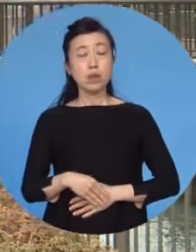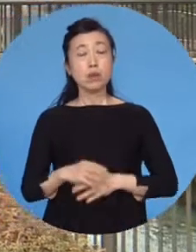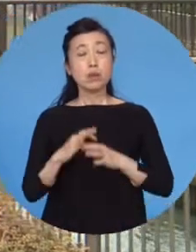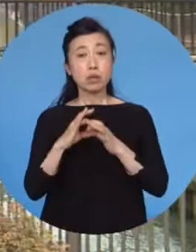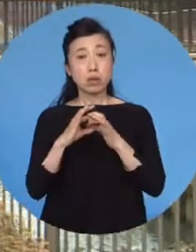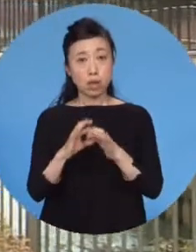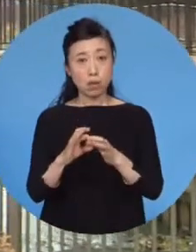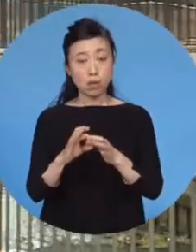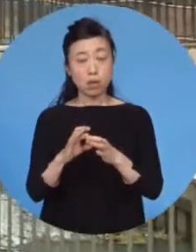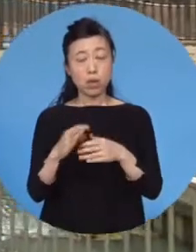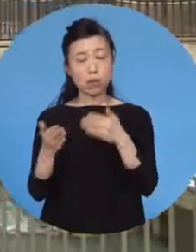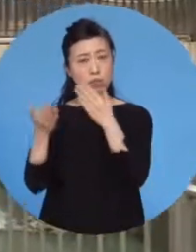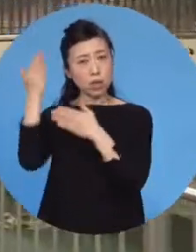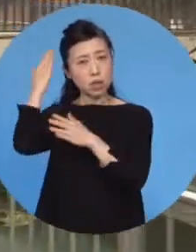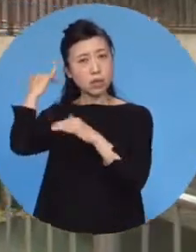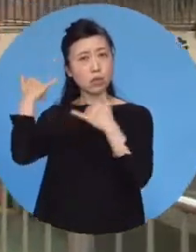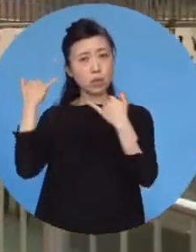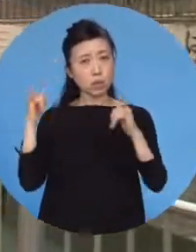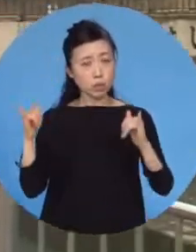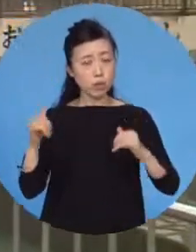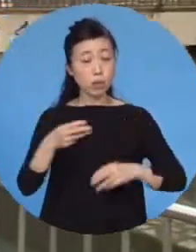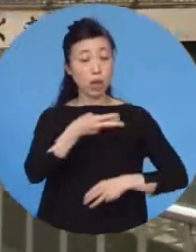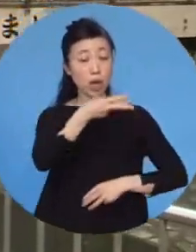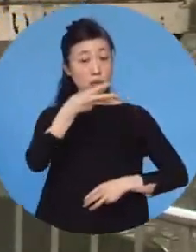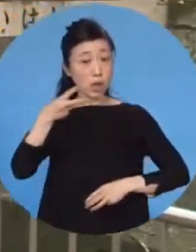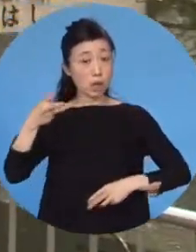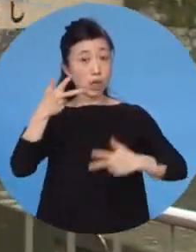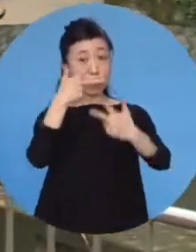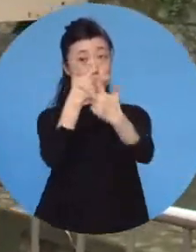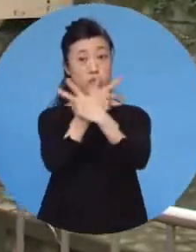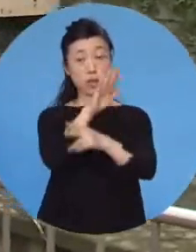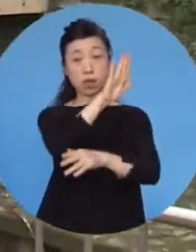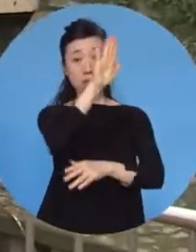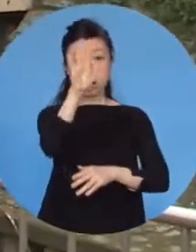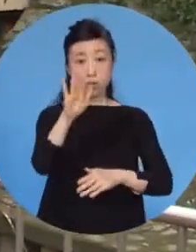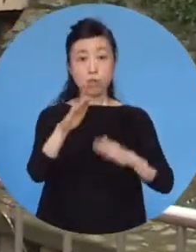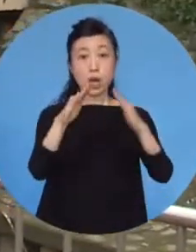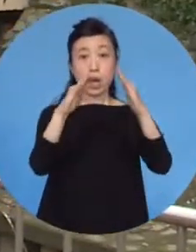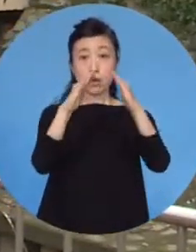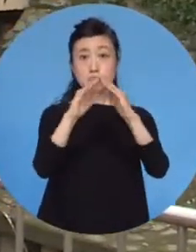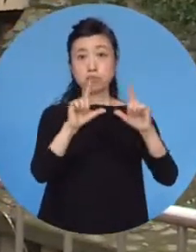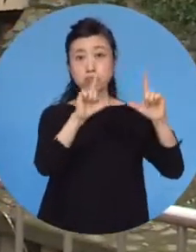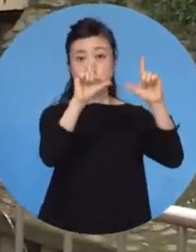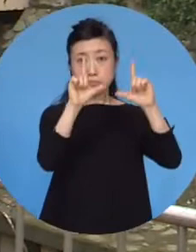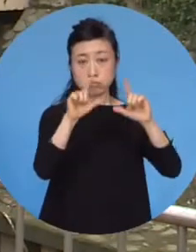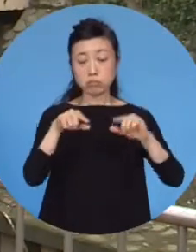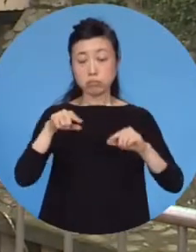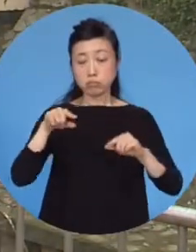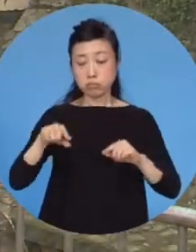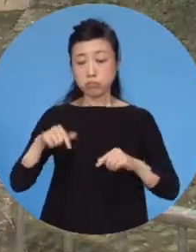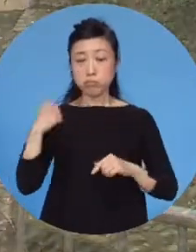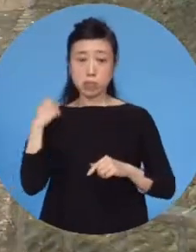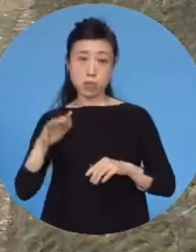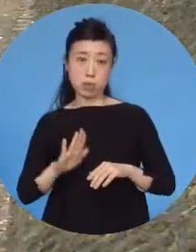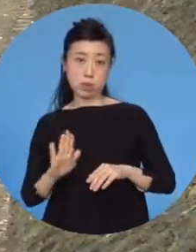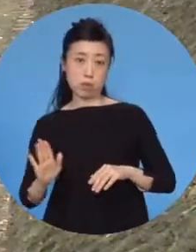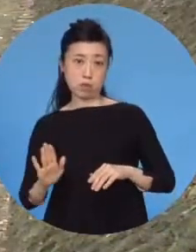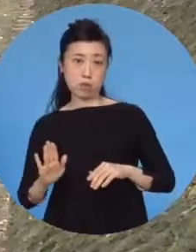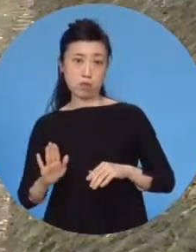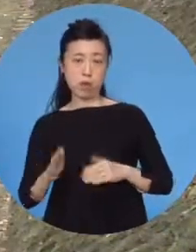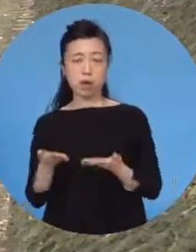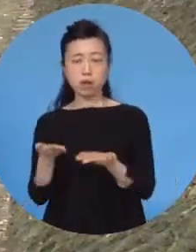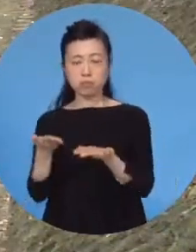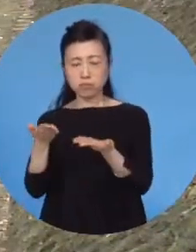このことから当時の人たちは川を挟んだ北と南で住居と祭りごとの